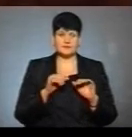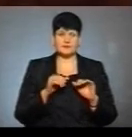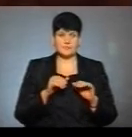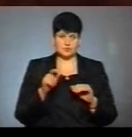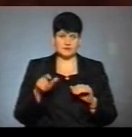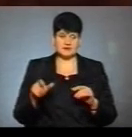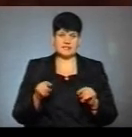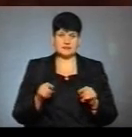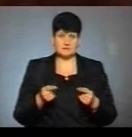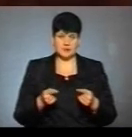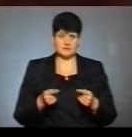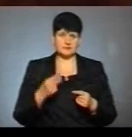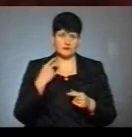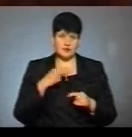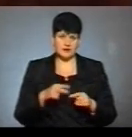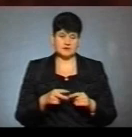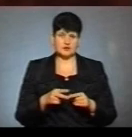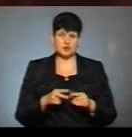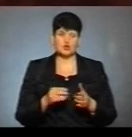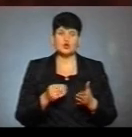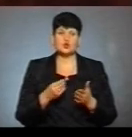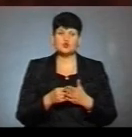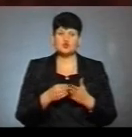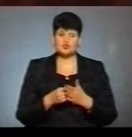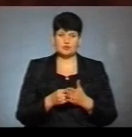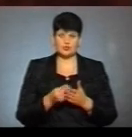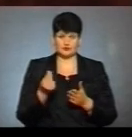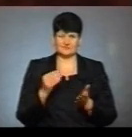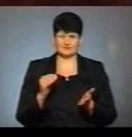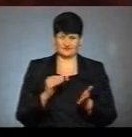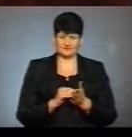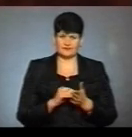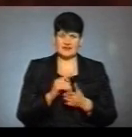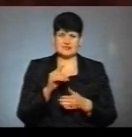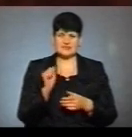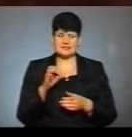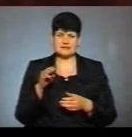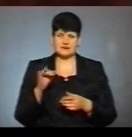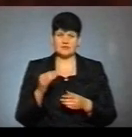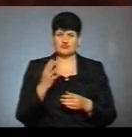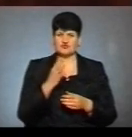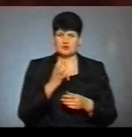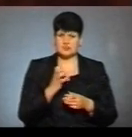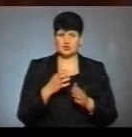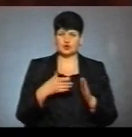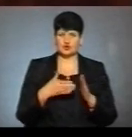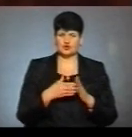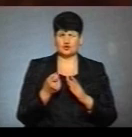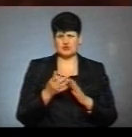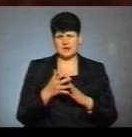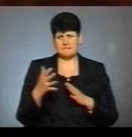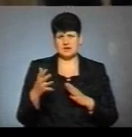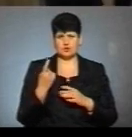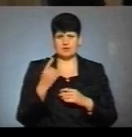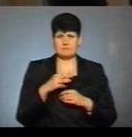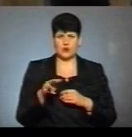виді тримання під вартою з визначеною сумою застави. Сума застави коливається від 400 до трошки більше, ніж